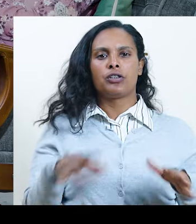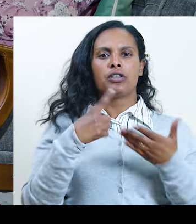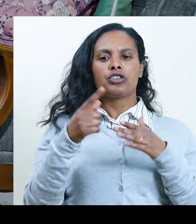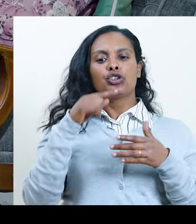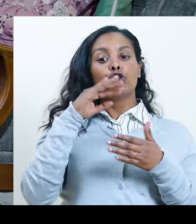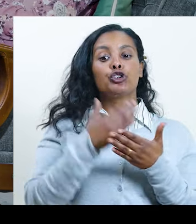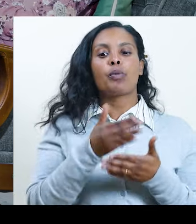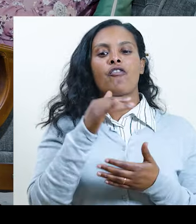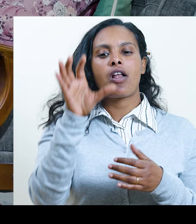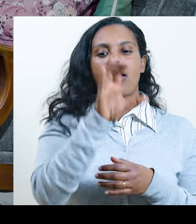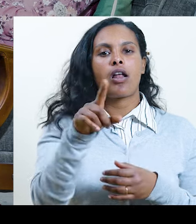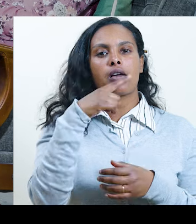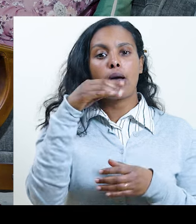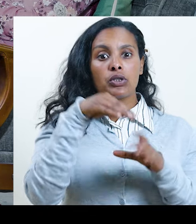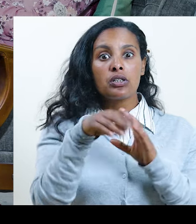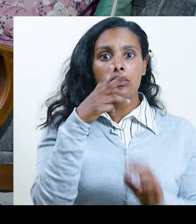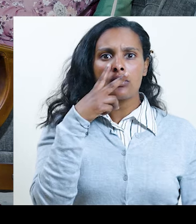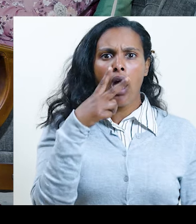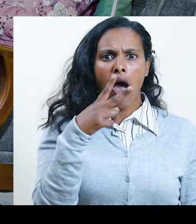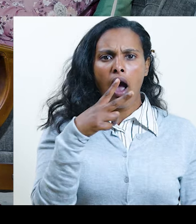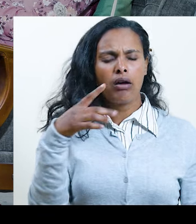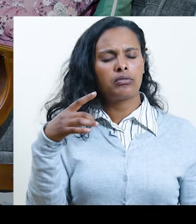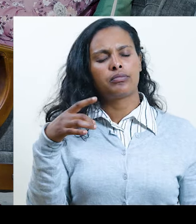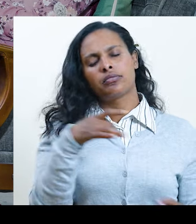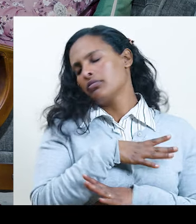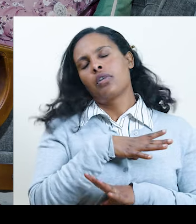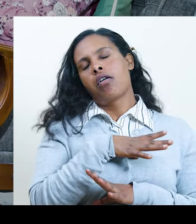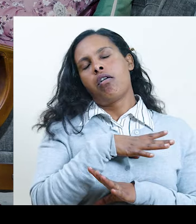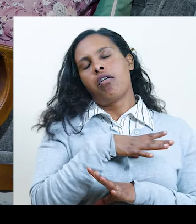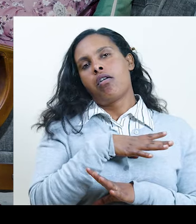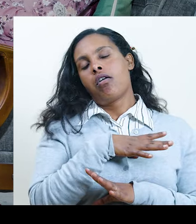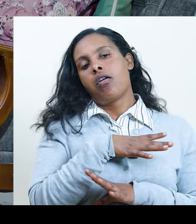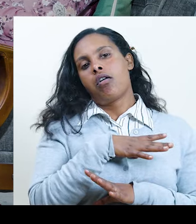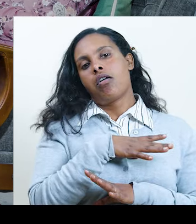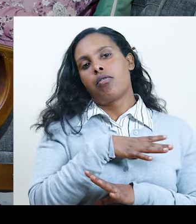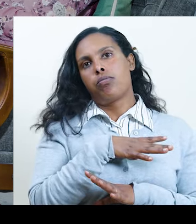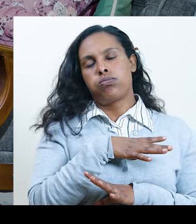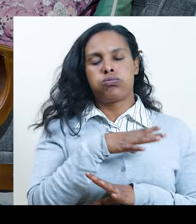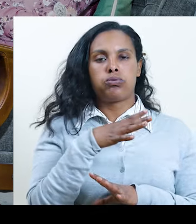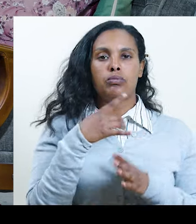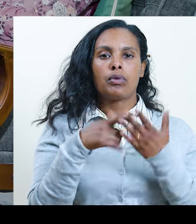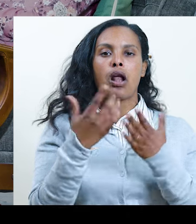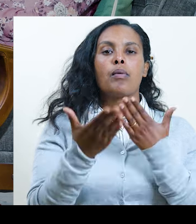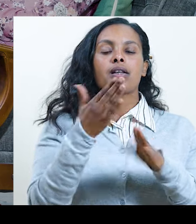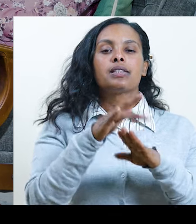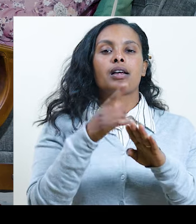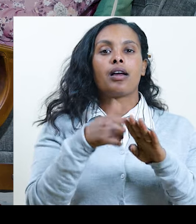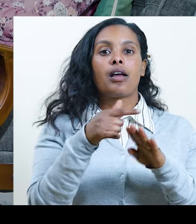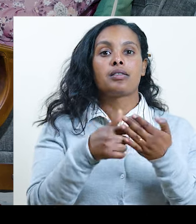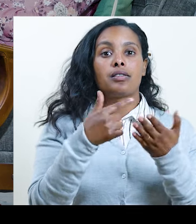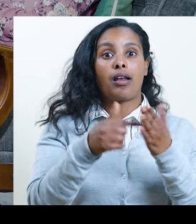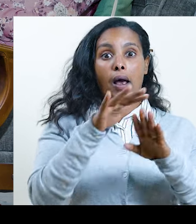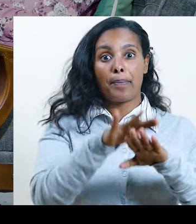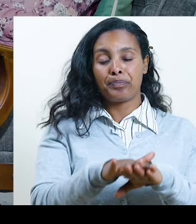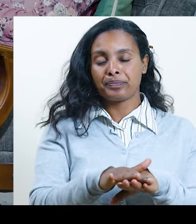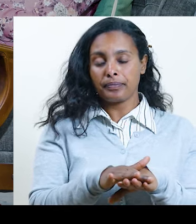ስለዚህ ይቺ ልጅ መፈለግ አለብኝ ብዬ ገብቼ ሳያት ድጋሚ ሾክ አደረኩኝ። ምናልባት እዚህ ላይ ሜሉዬ